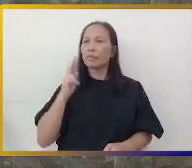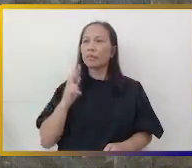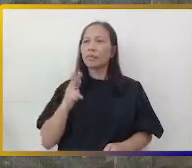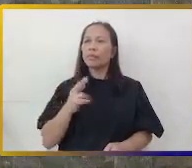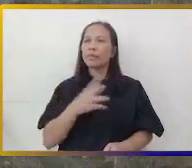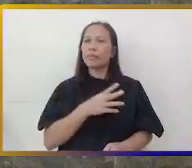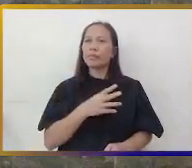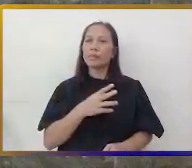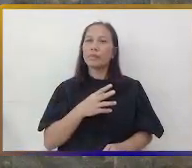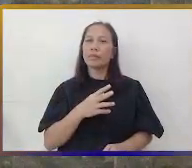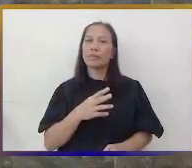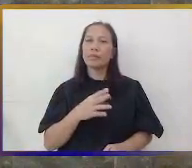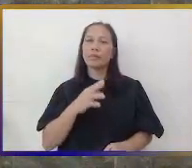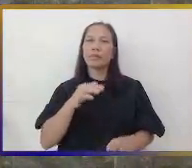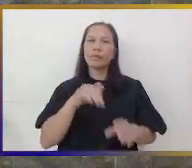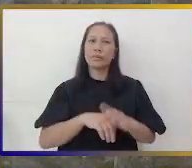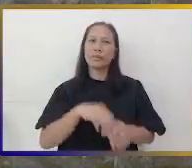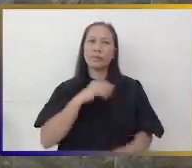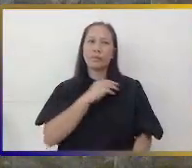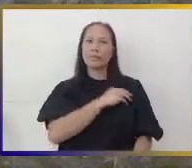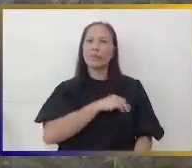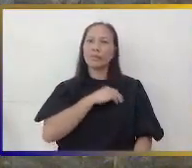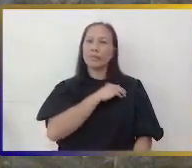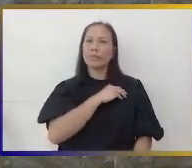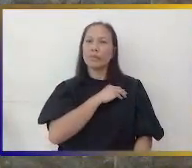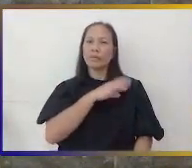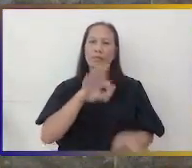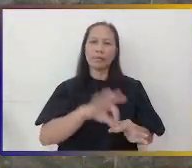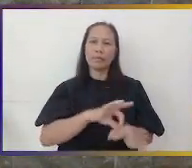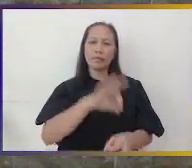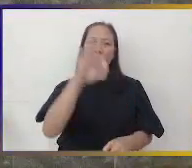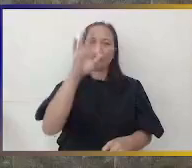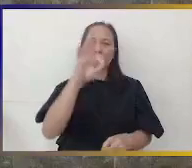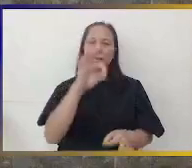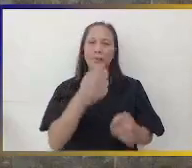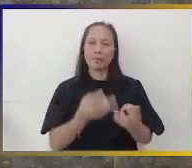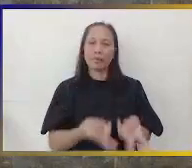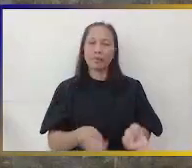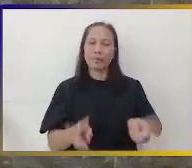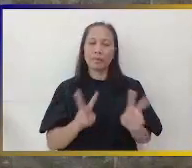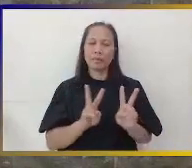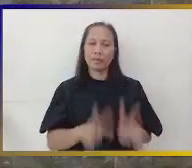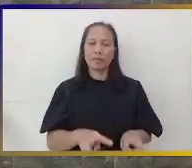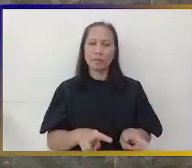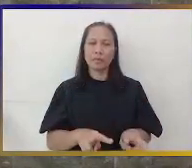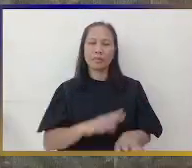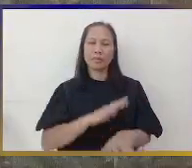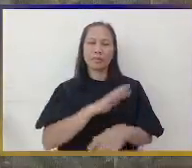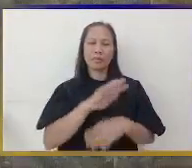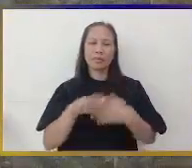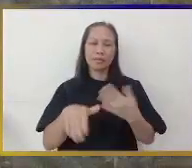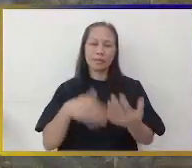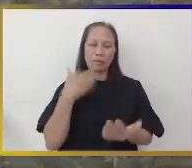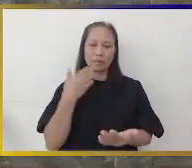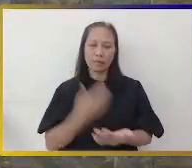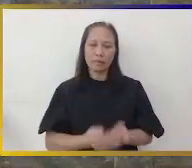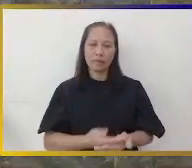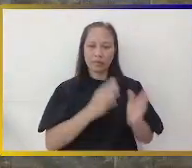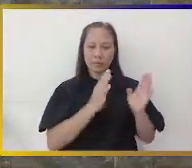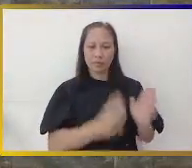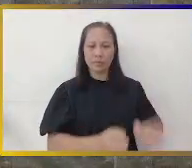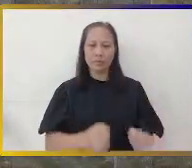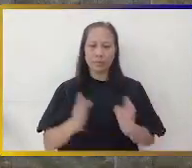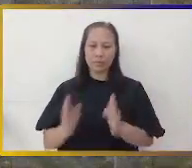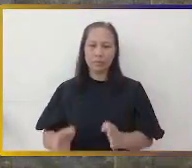Amen you see lahat po yan inuulit ko po lahat ng plano ng Diyos sa buhay po natin it's all for the